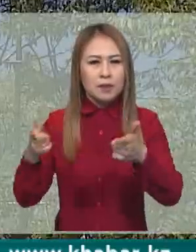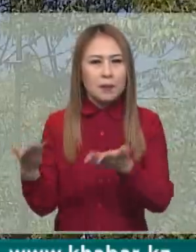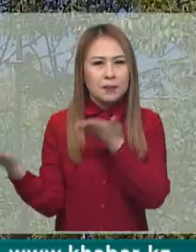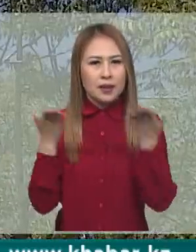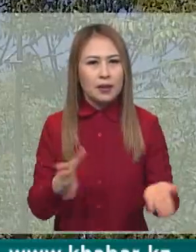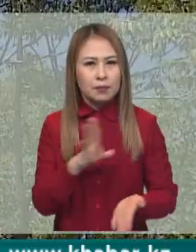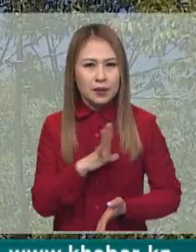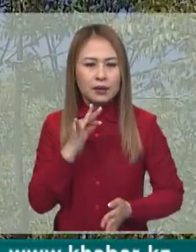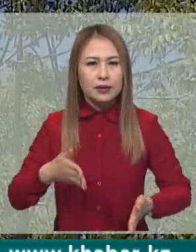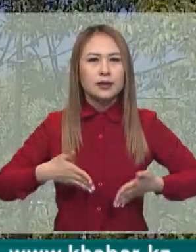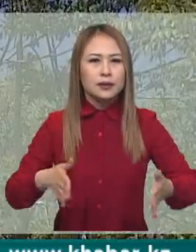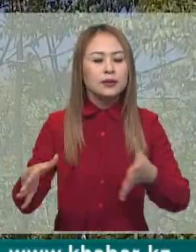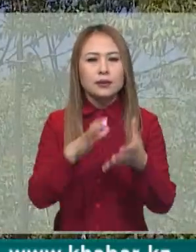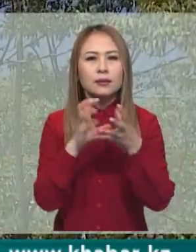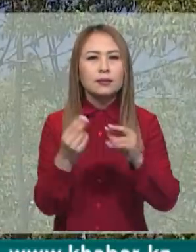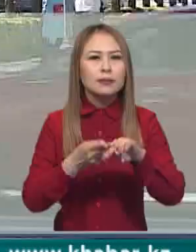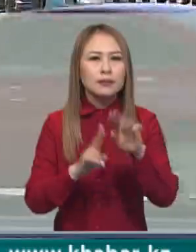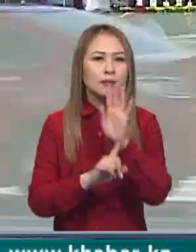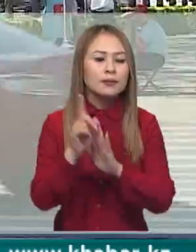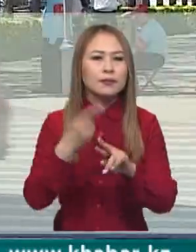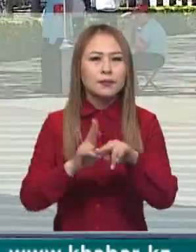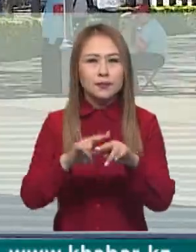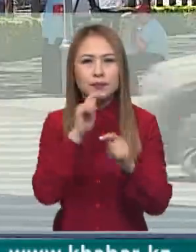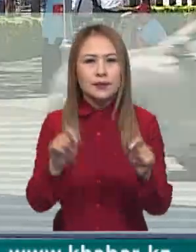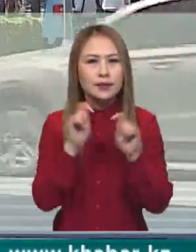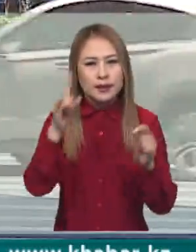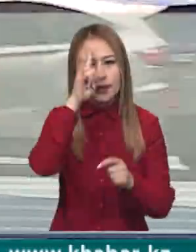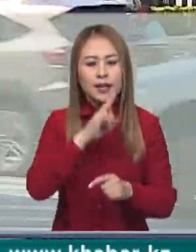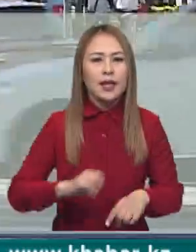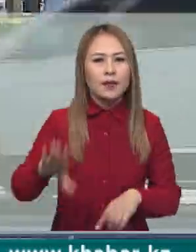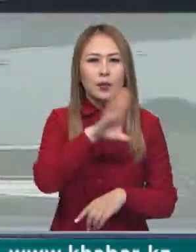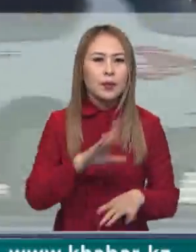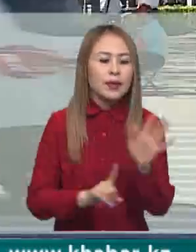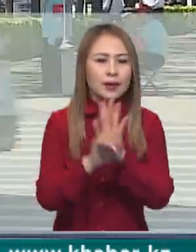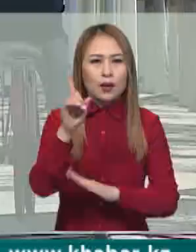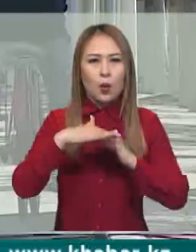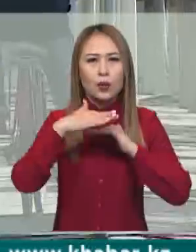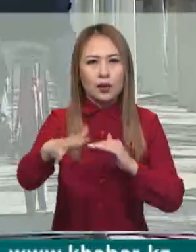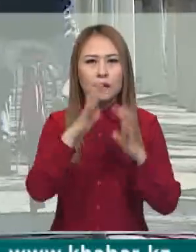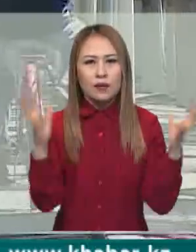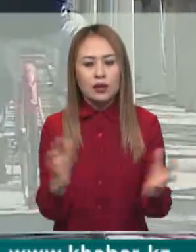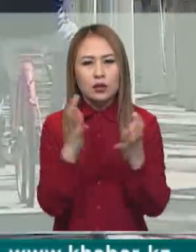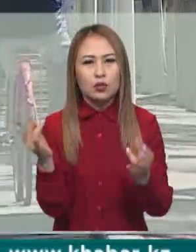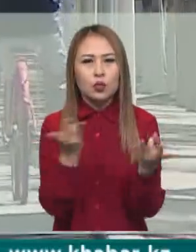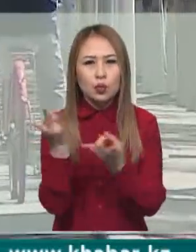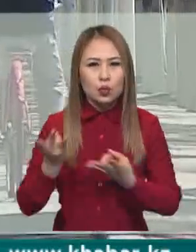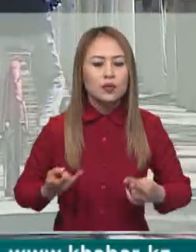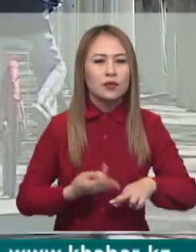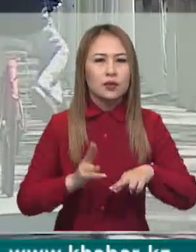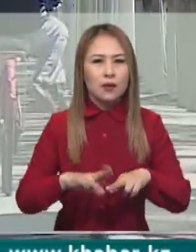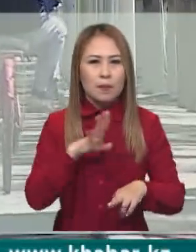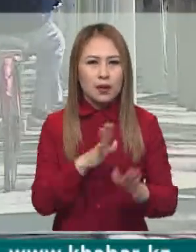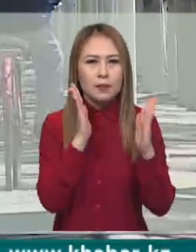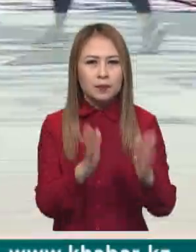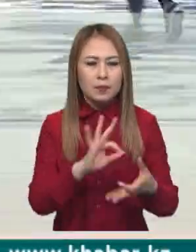бір белдеу бір жол экономикалық әріптестігі тұтас Еуразия құрлығын қамтитын жоба. Шығыстан батысқа дейінгі аралықта қажетті инфрақұрылым қалыптастыратын.